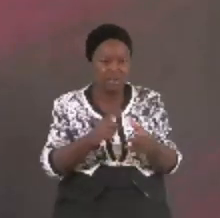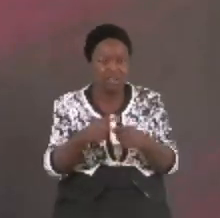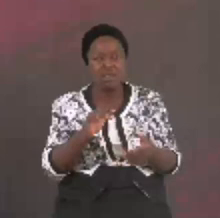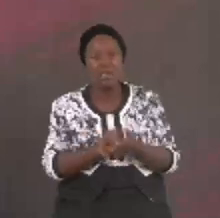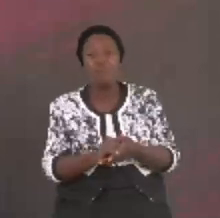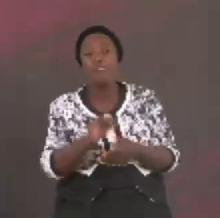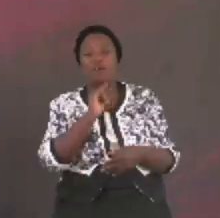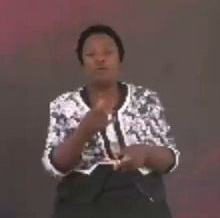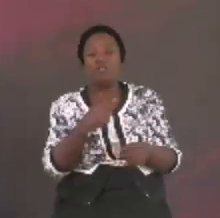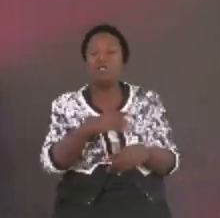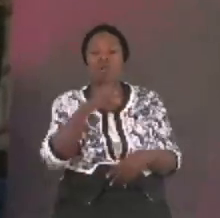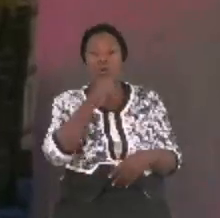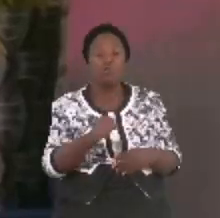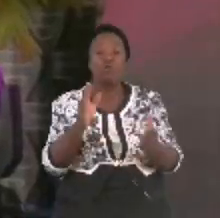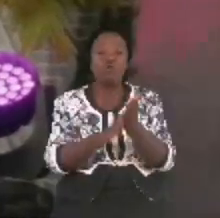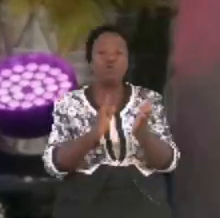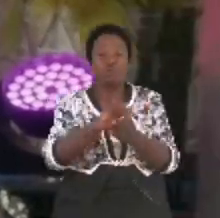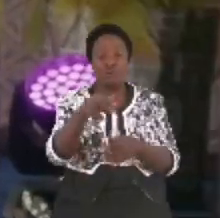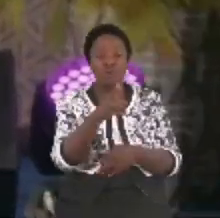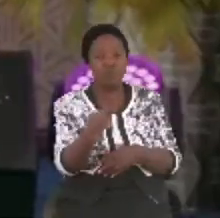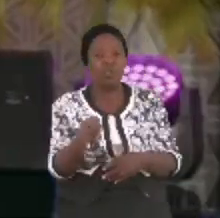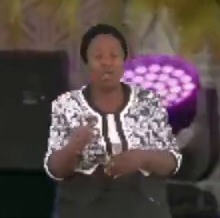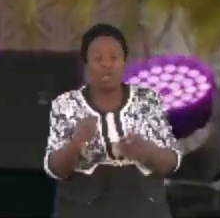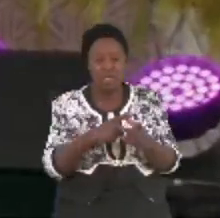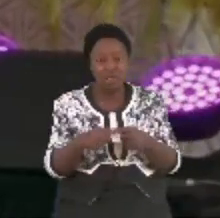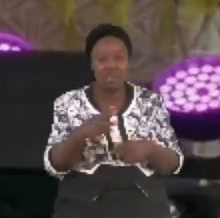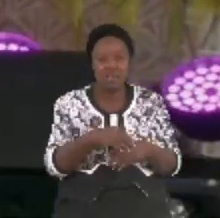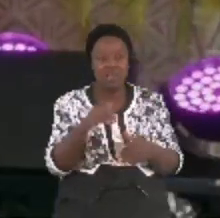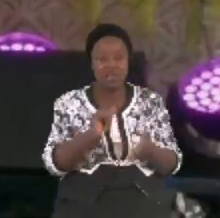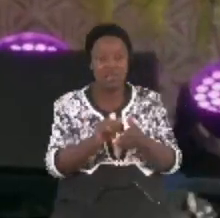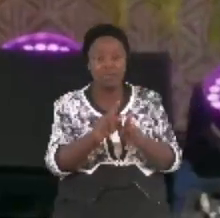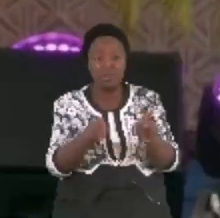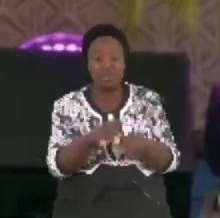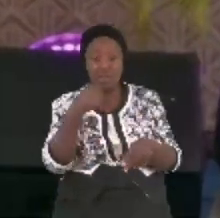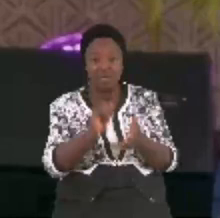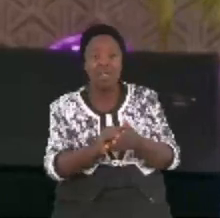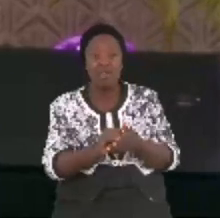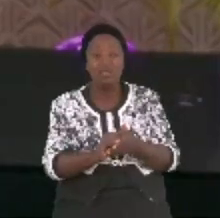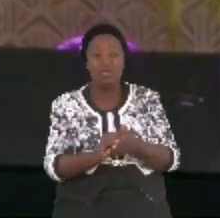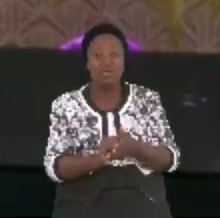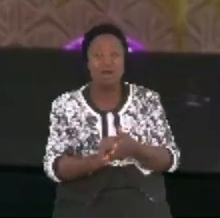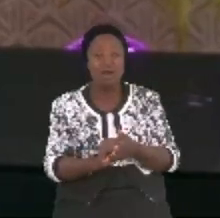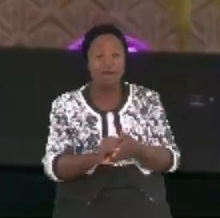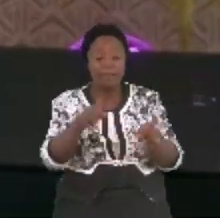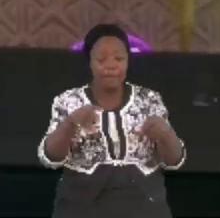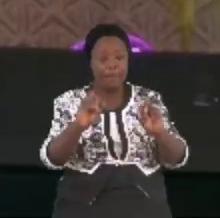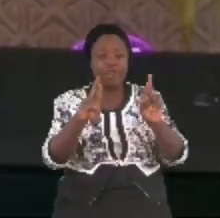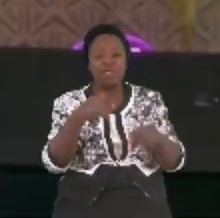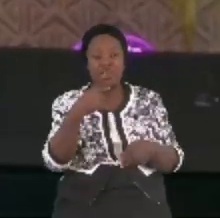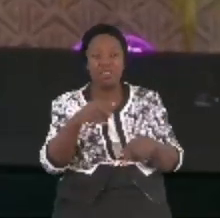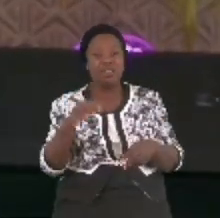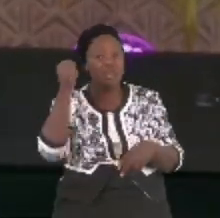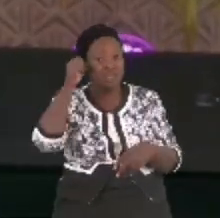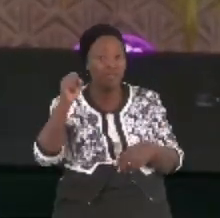suis dans l'ancienne école de Jean. Actes des Apôtres, chapitre 3, pierre à D. Je n'ai ni argent ni or à te donner, mais ce que j'ai,